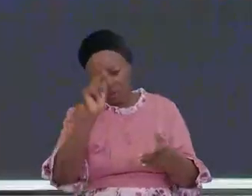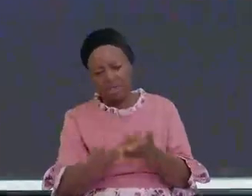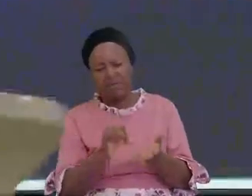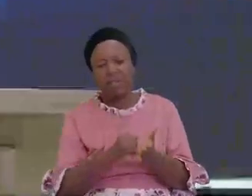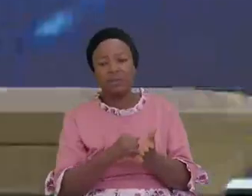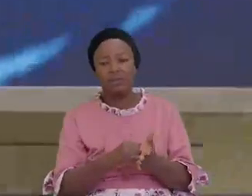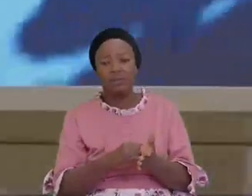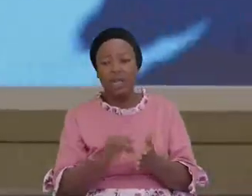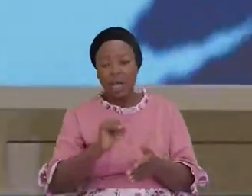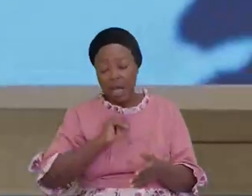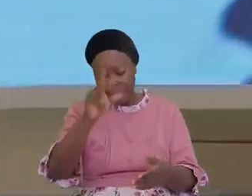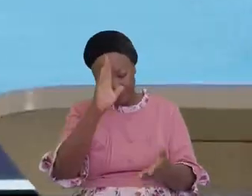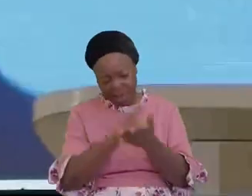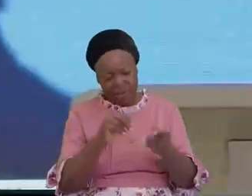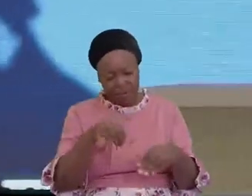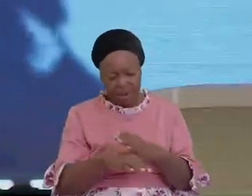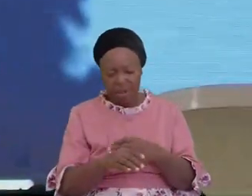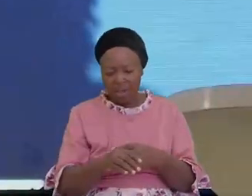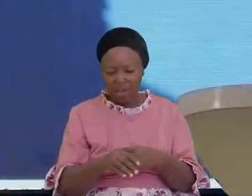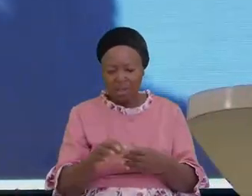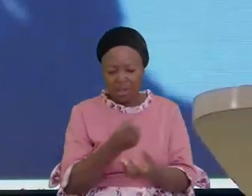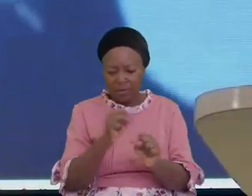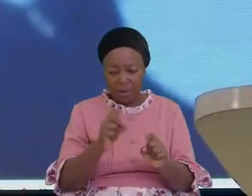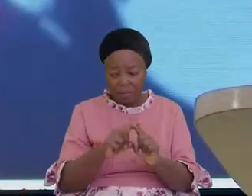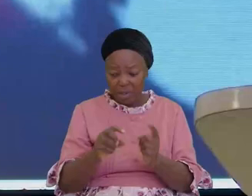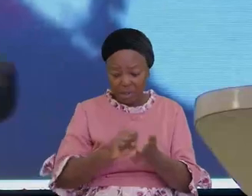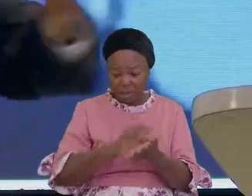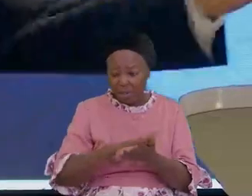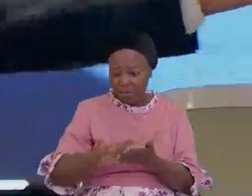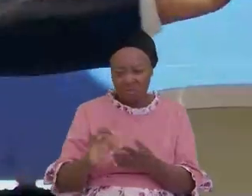Je crois au salut, je ne crois pas la sanctification.